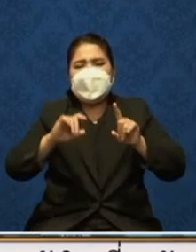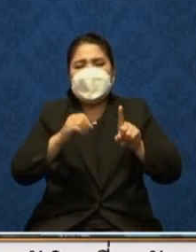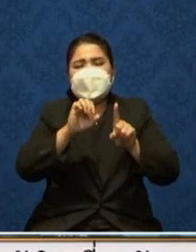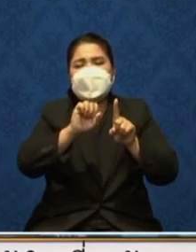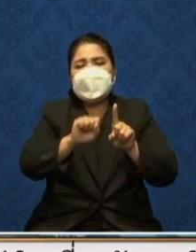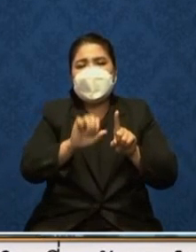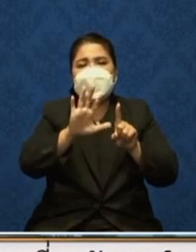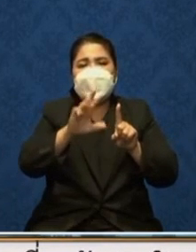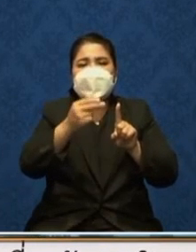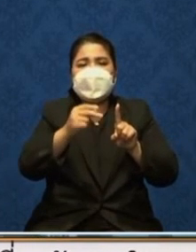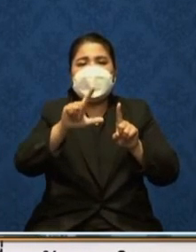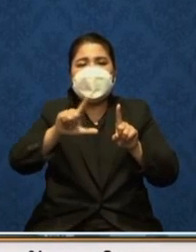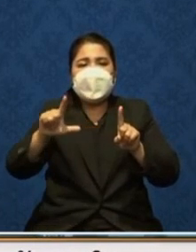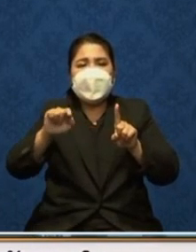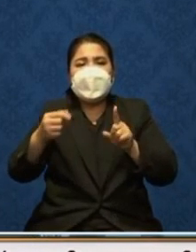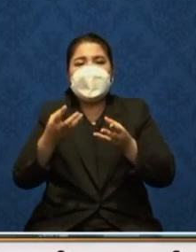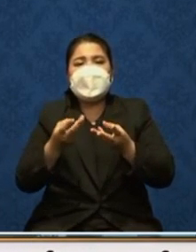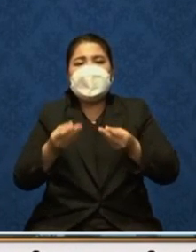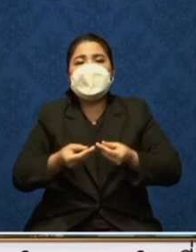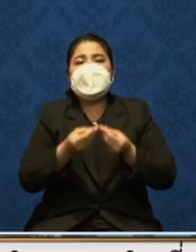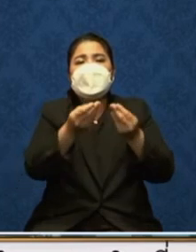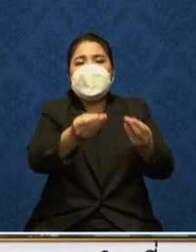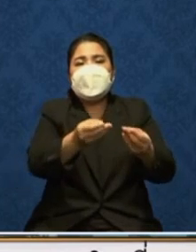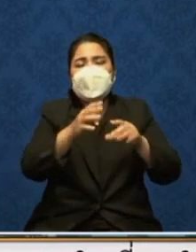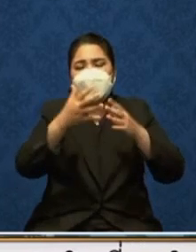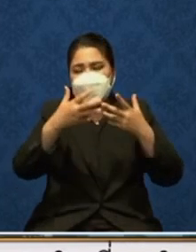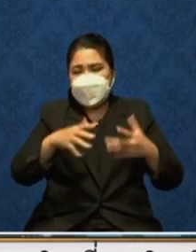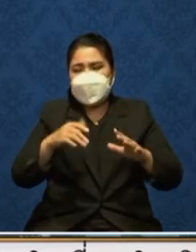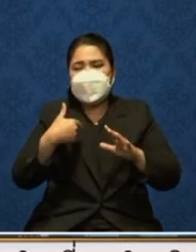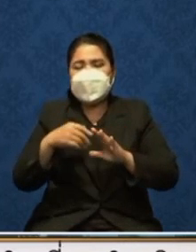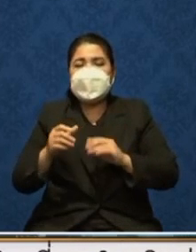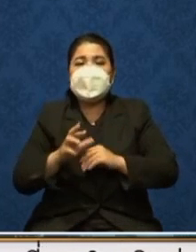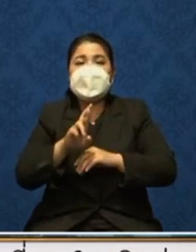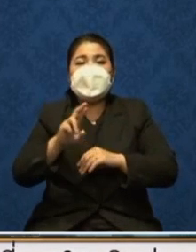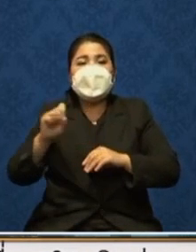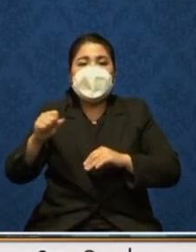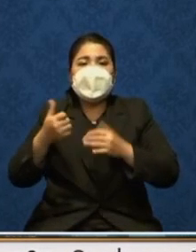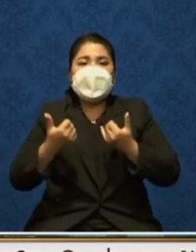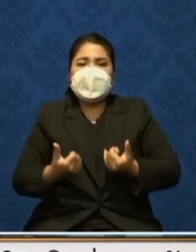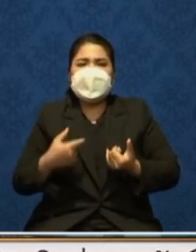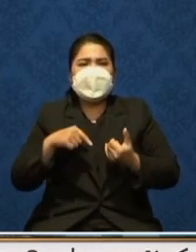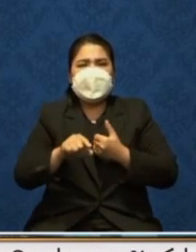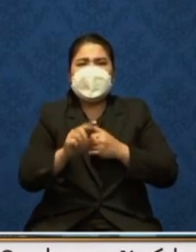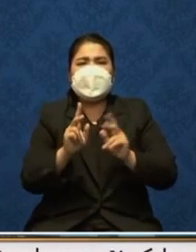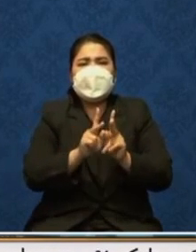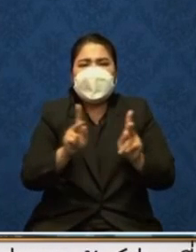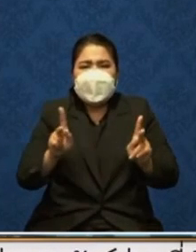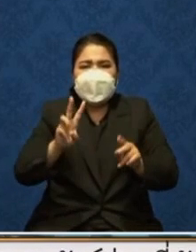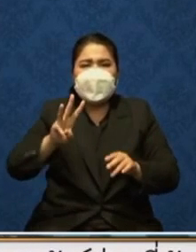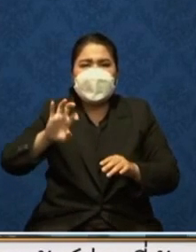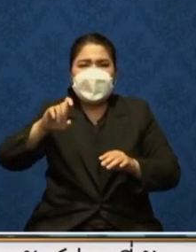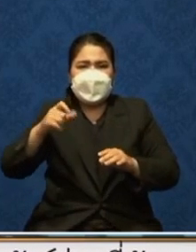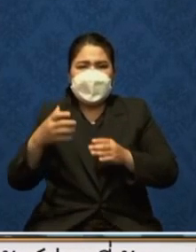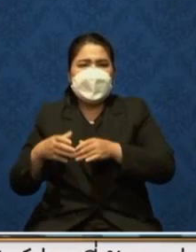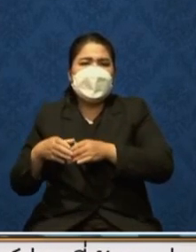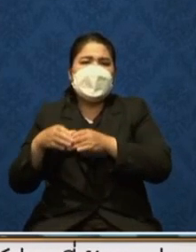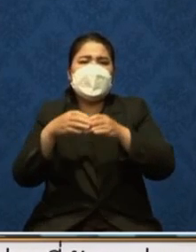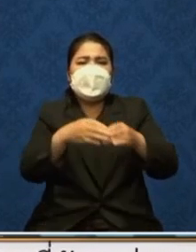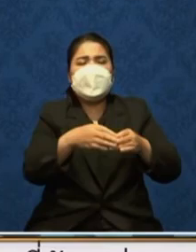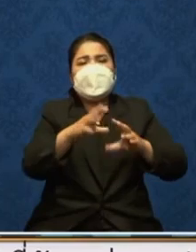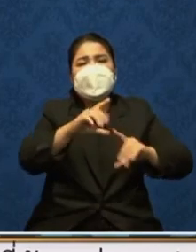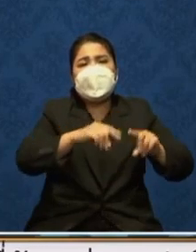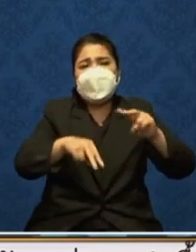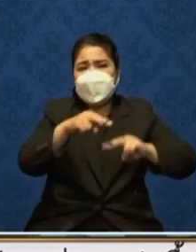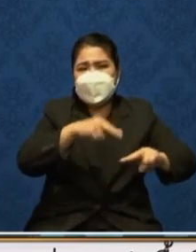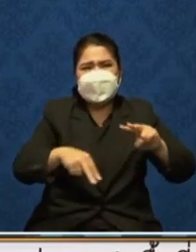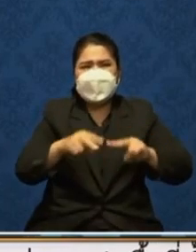ถสขและถ้ภายแห่งนี้ ภายใตรัฐบาลนี้ก็ไมยอมให้ตั้งกบมาที่การภาามเข้าไปตัวสอบอัล